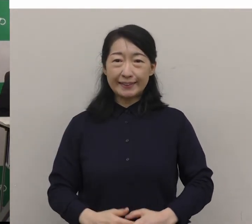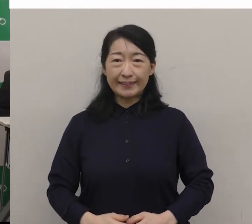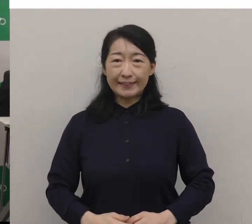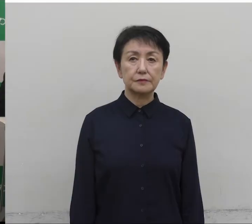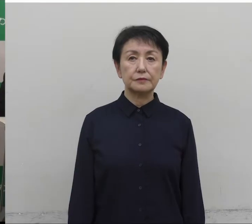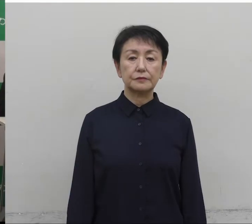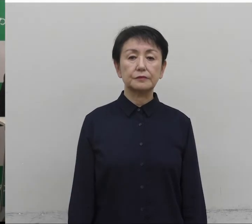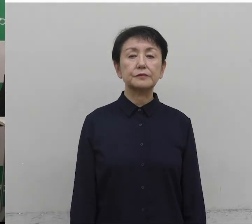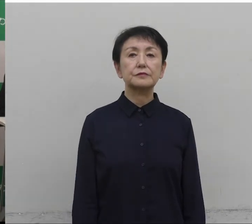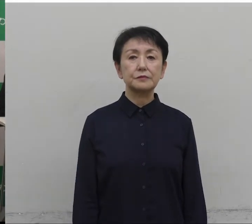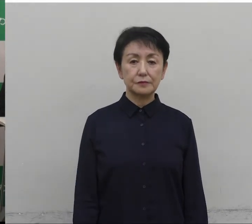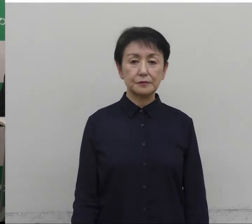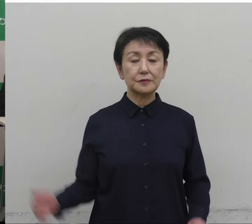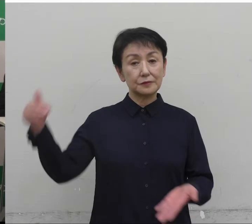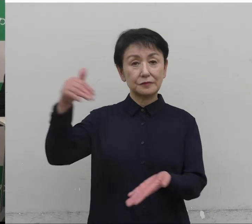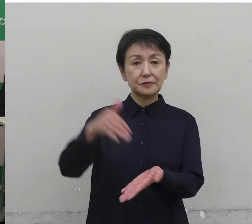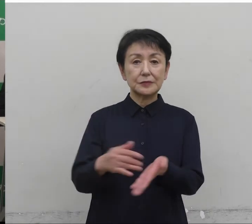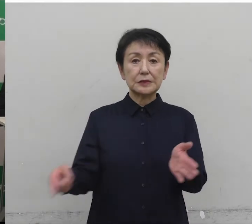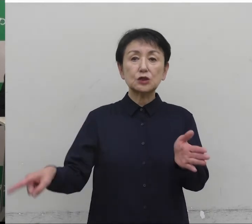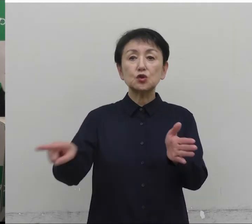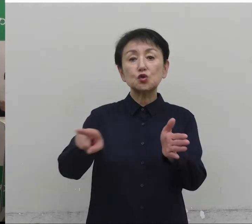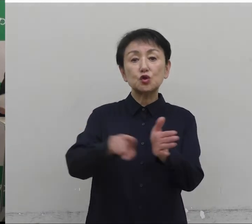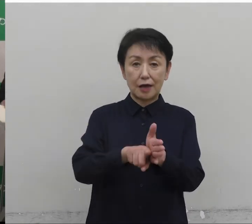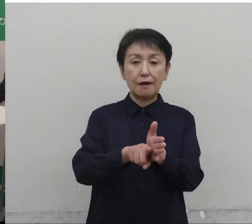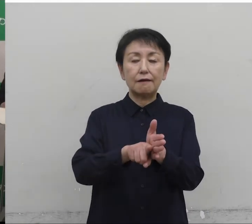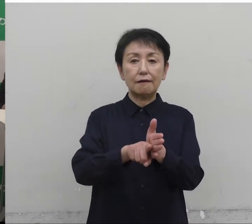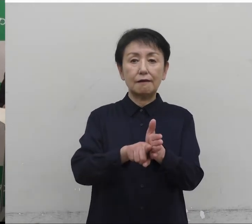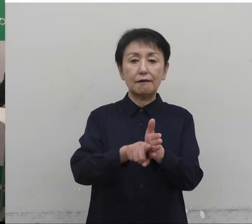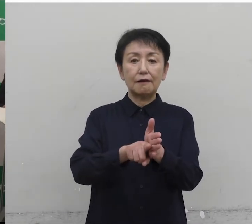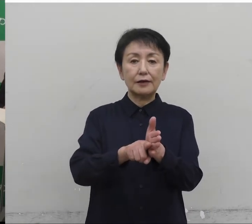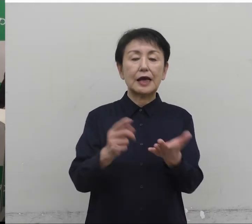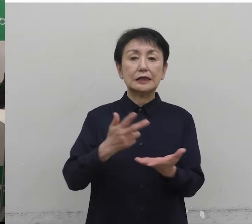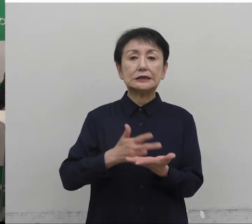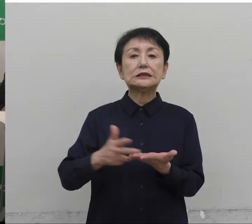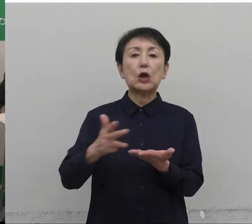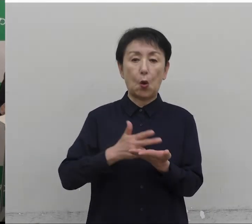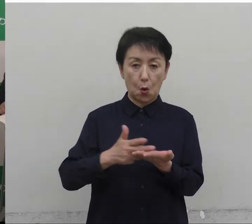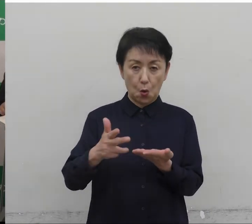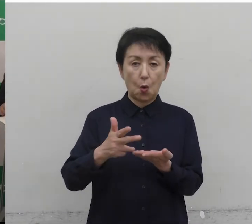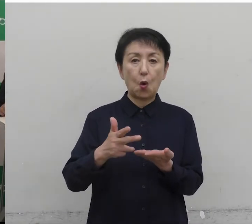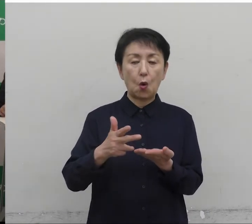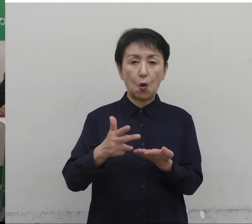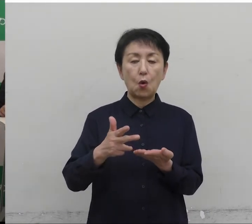で、次に最後追加させてもらった資料でございます。